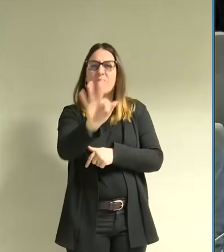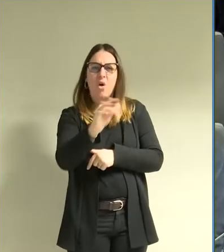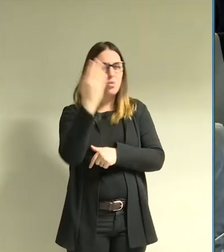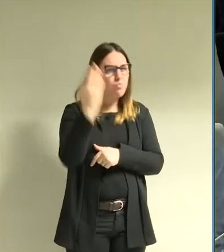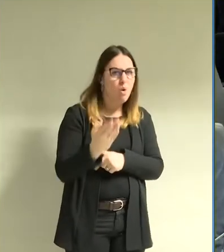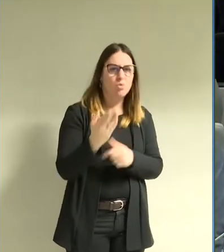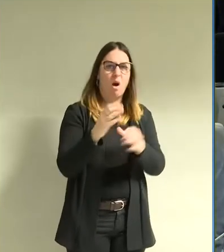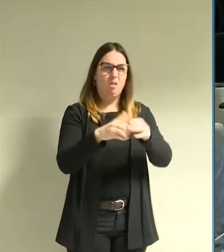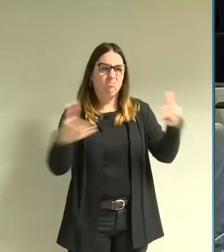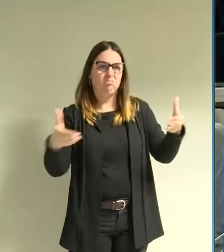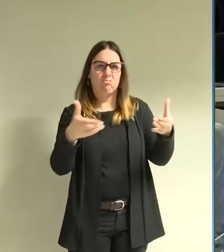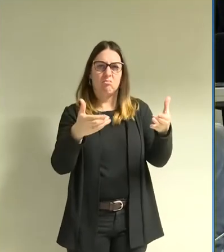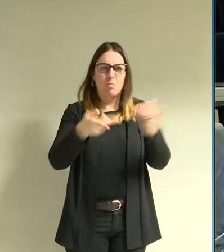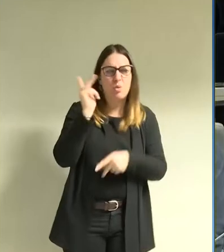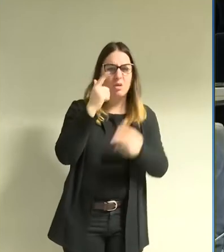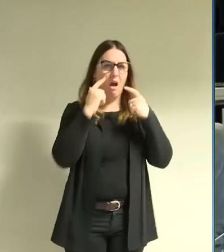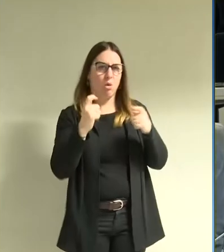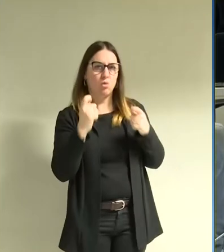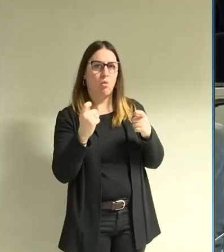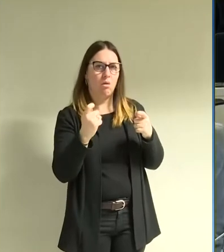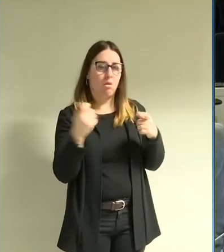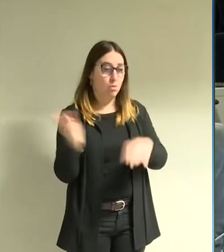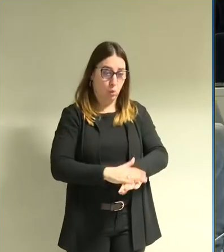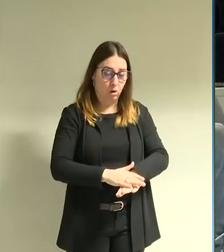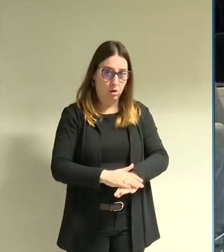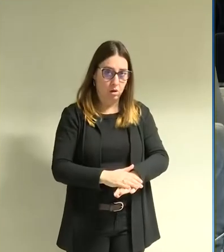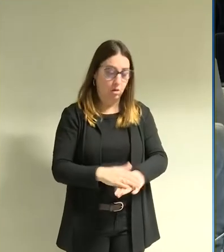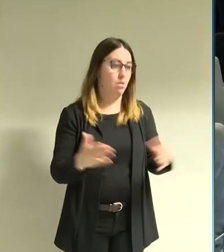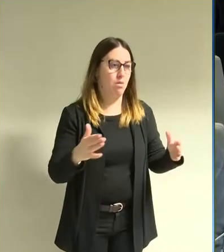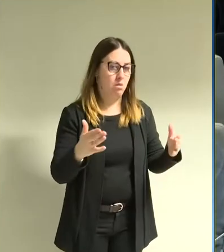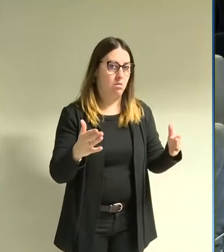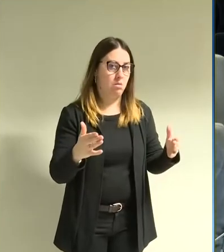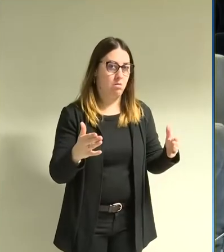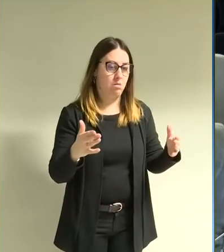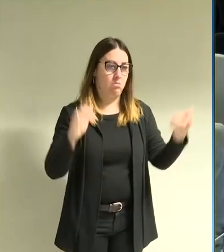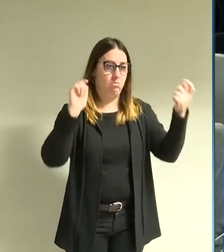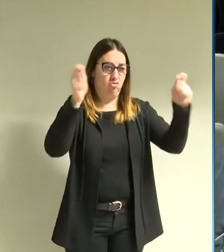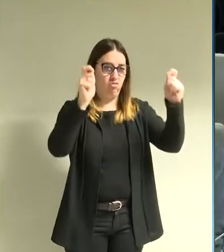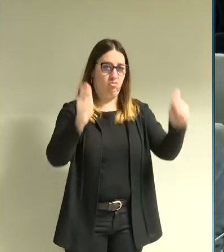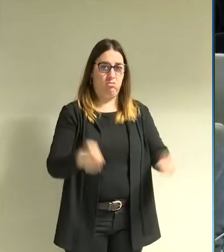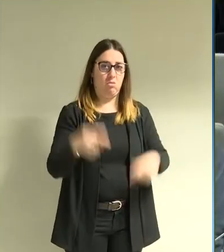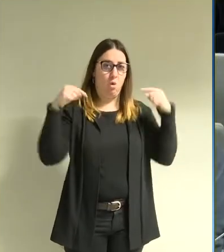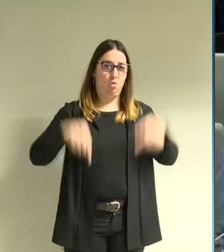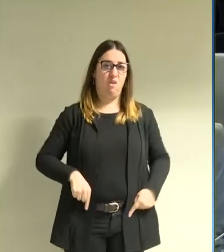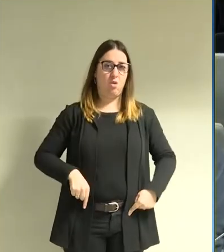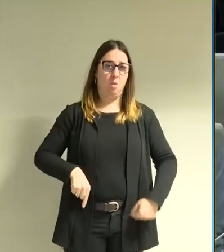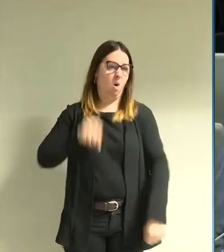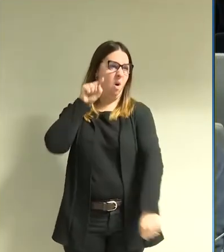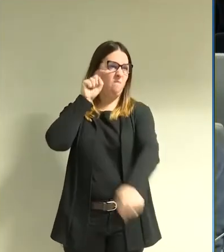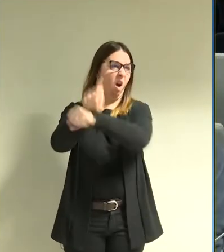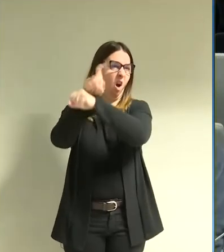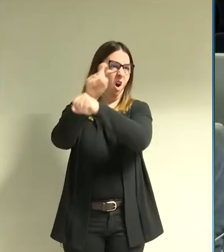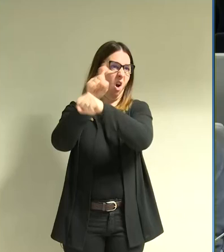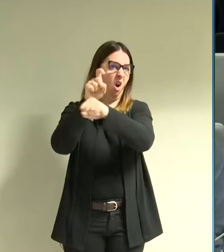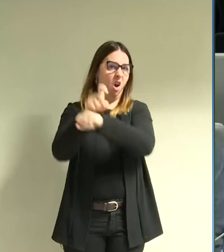il faut être très vigilant un voeu où finalement ben du coup on déglingue juste le gouvernement globalement donc forcément